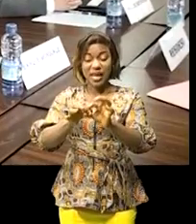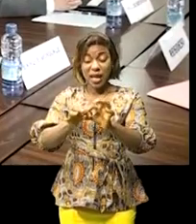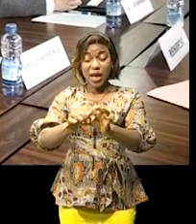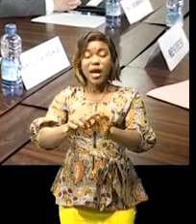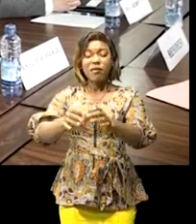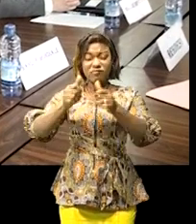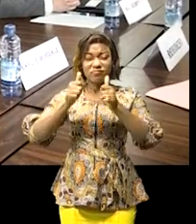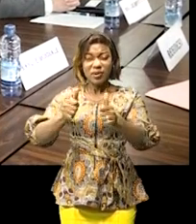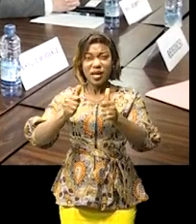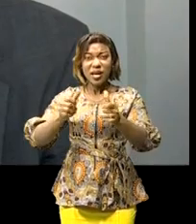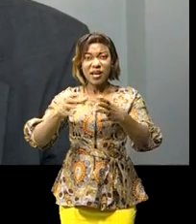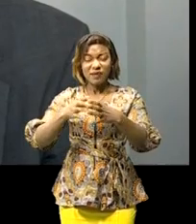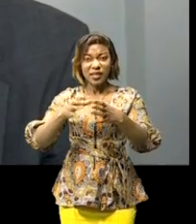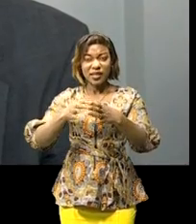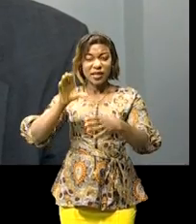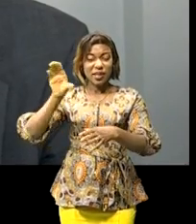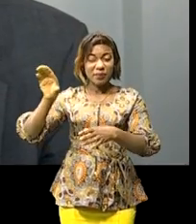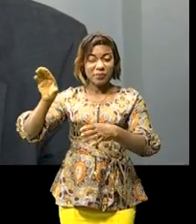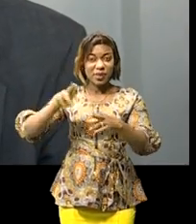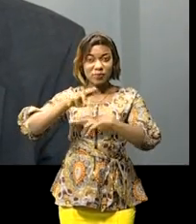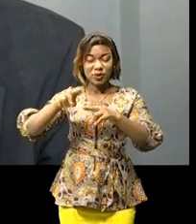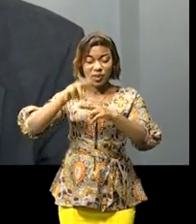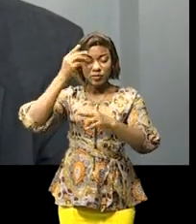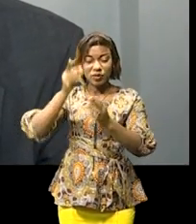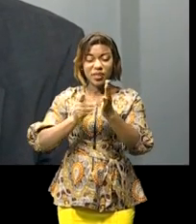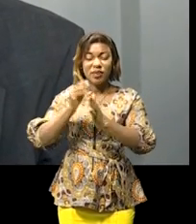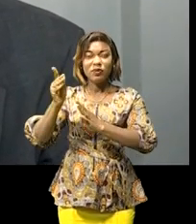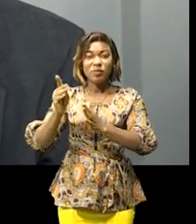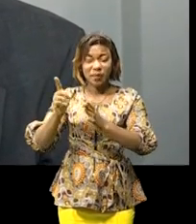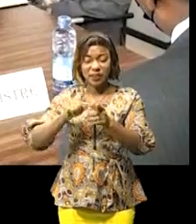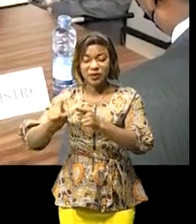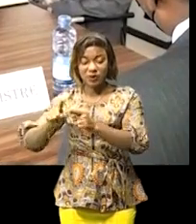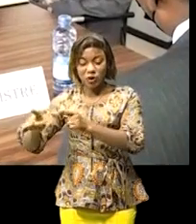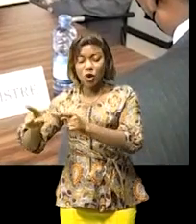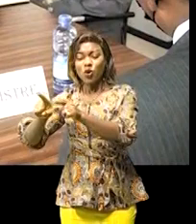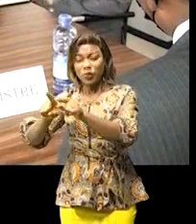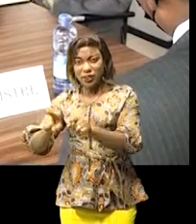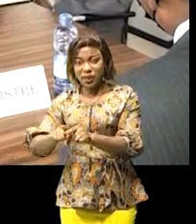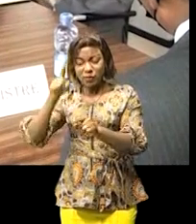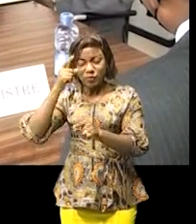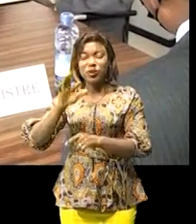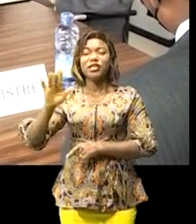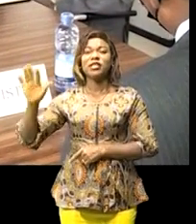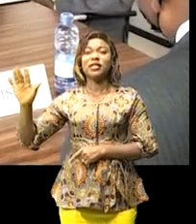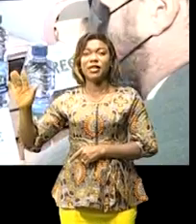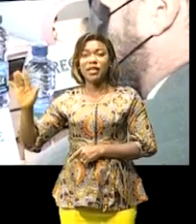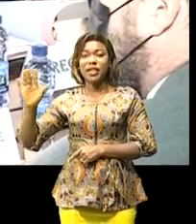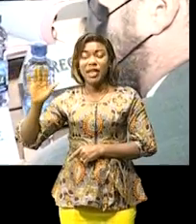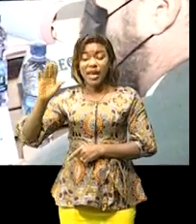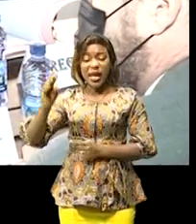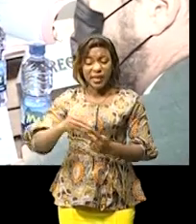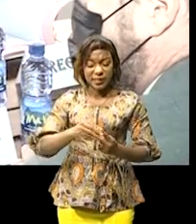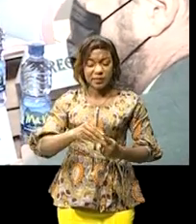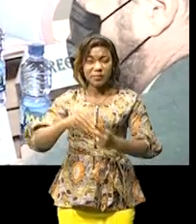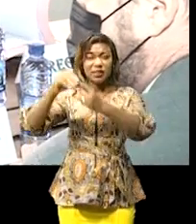mondiale, oriente les financements vers les projets de développement multisectoriel et de résilience urbaine de Kinshasa. Le spécialiste en